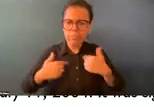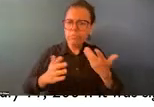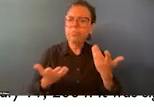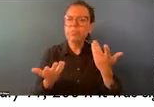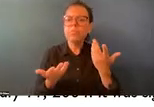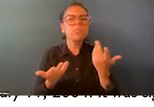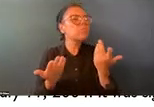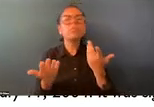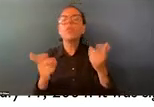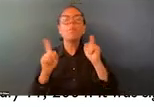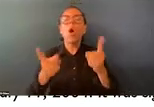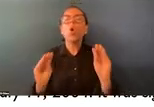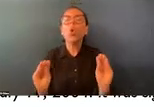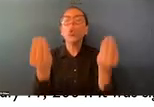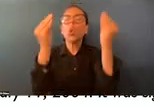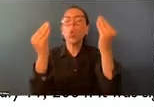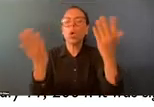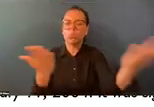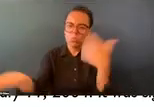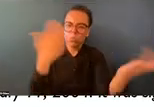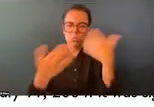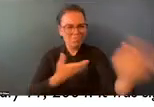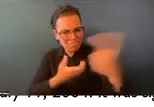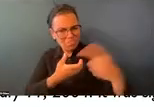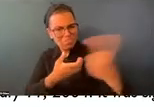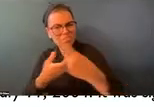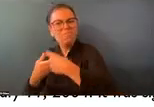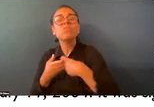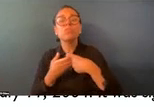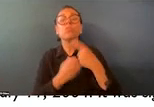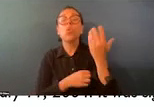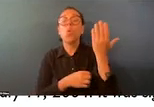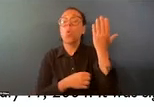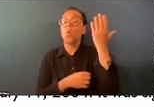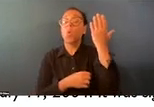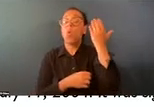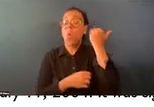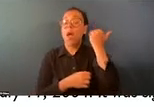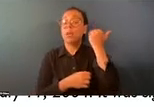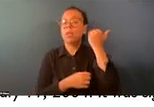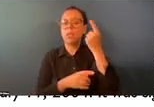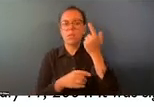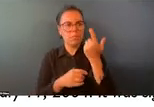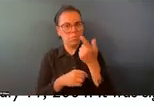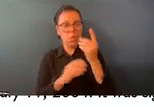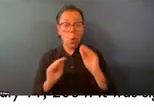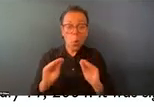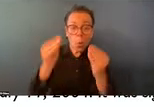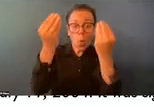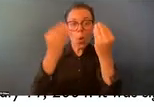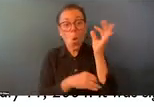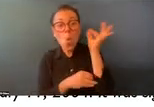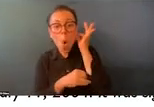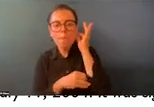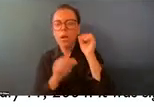других моментах, чтобы получить различный опыт, знания в реагировании на любые стихийные